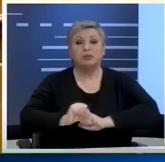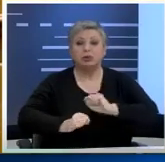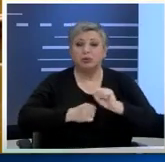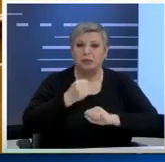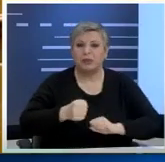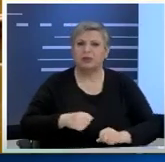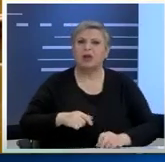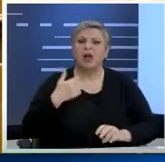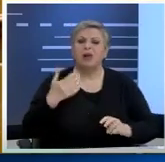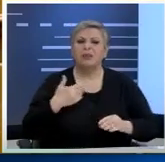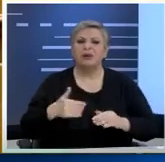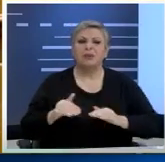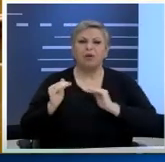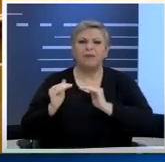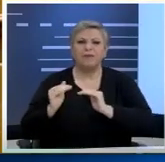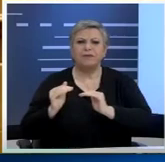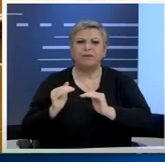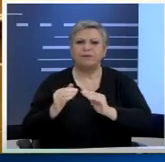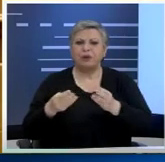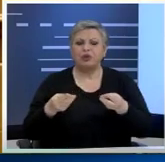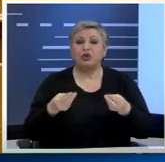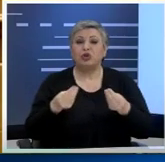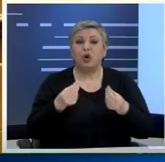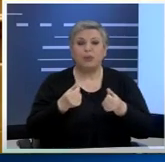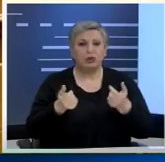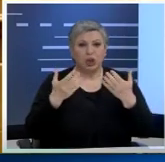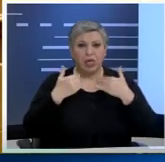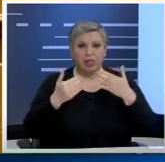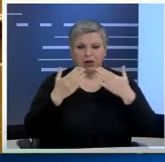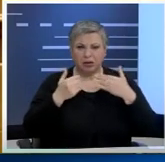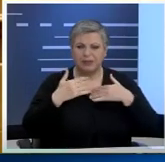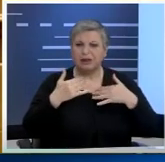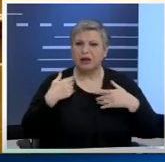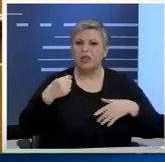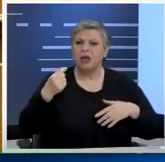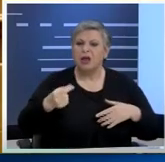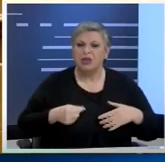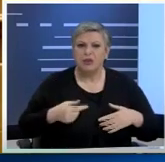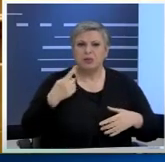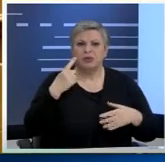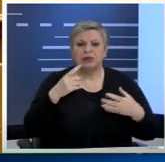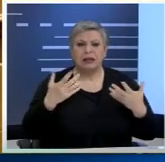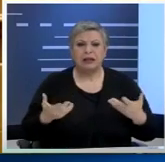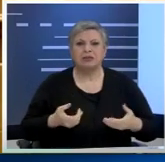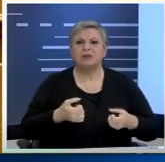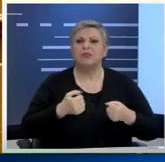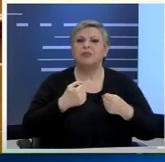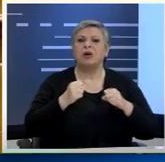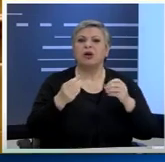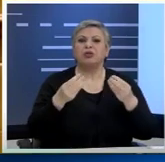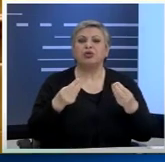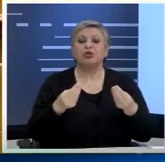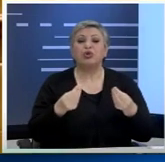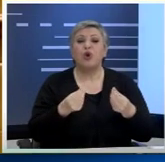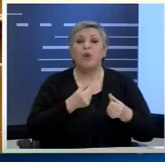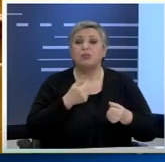οικονομικής σταθεροποίησης, δεν υπήρχε δημοσιονομικός χώρος και δεν είχε ανεξάρτητη νομισματική